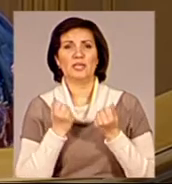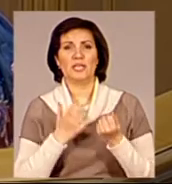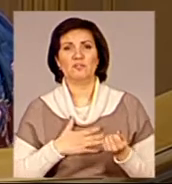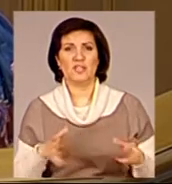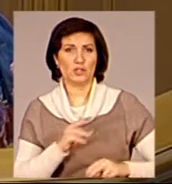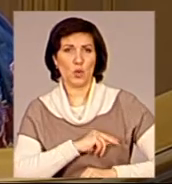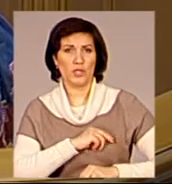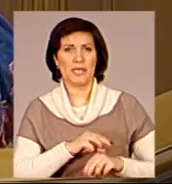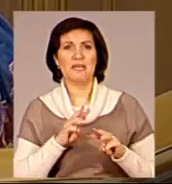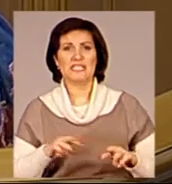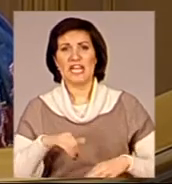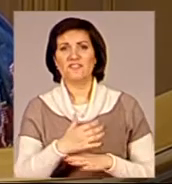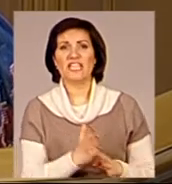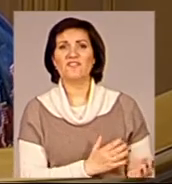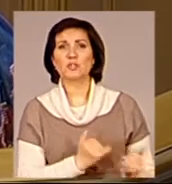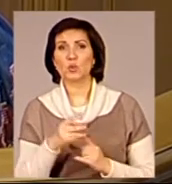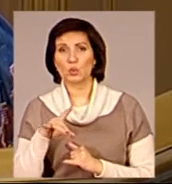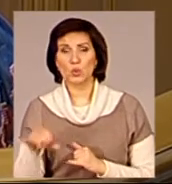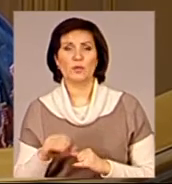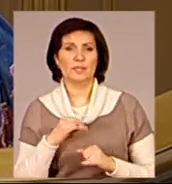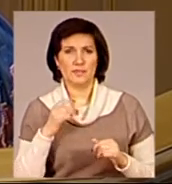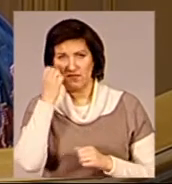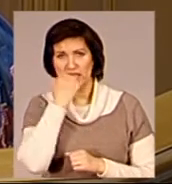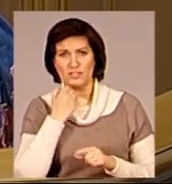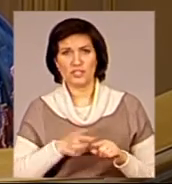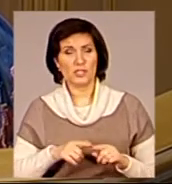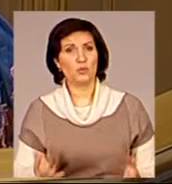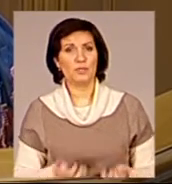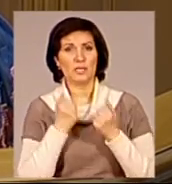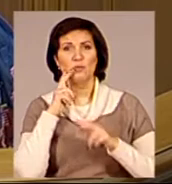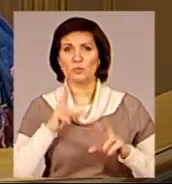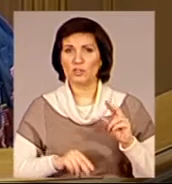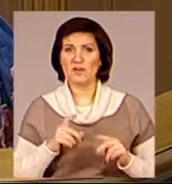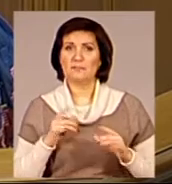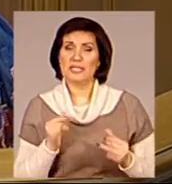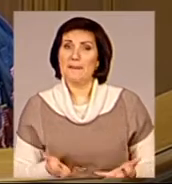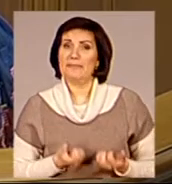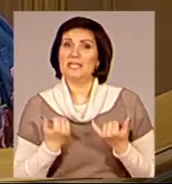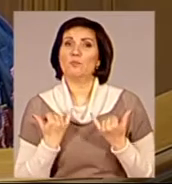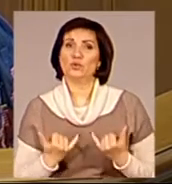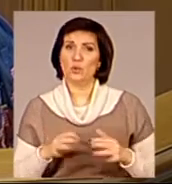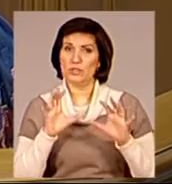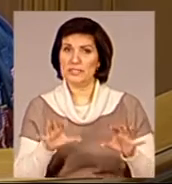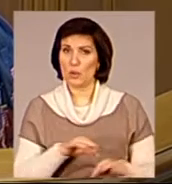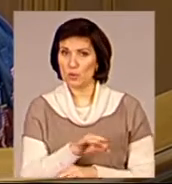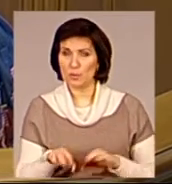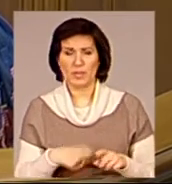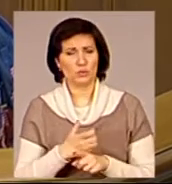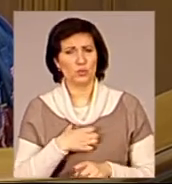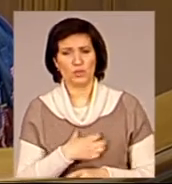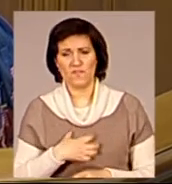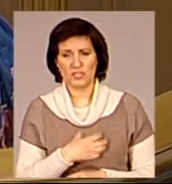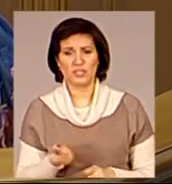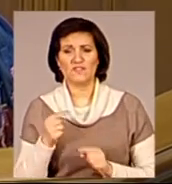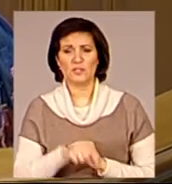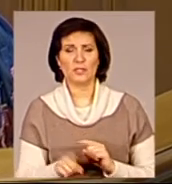колег з Міністерства інфраструктури. І ми вдячні їм за цю підтримку. Ми сподіваємося на вашу підтримку сьогодні цього законопроекту. Він дуже важливий з